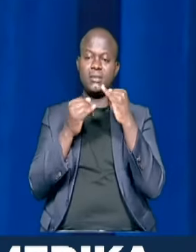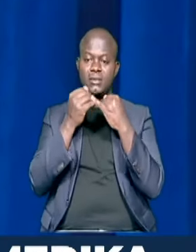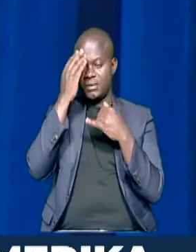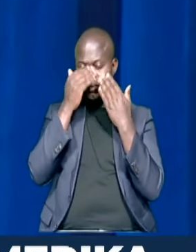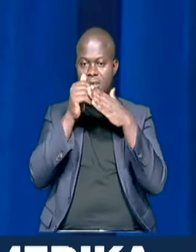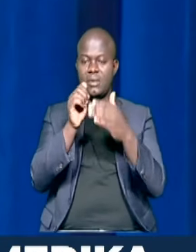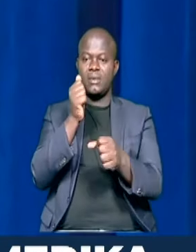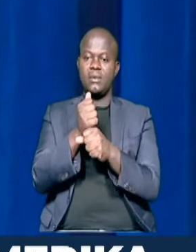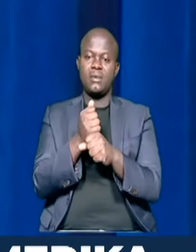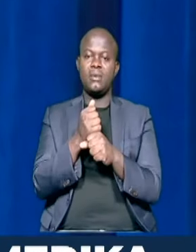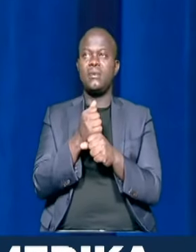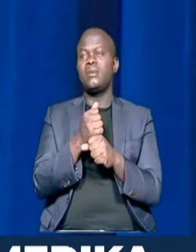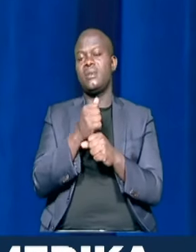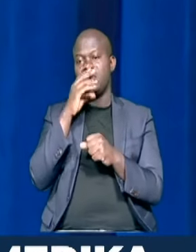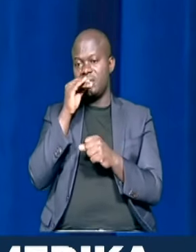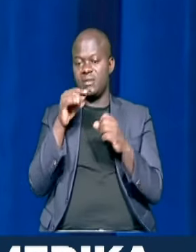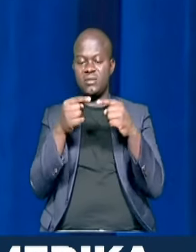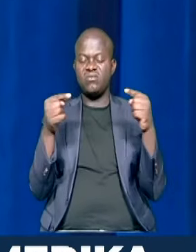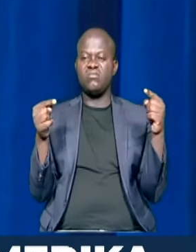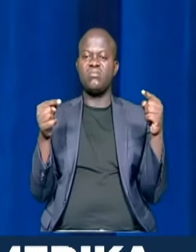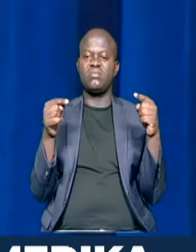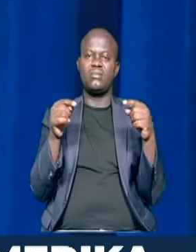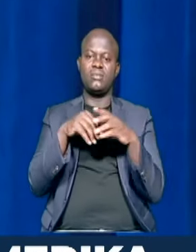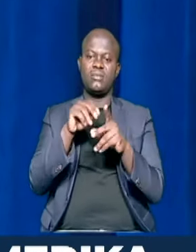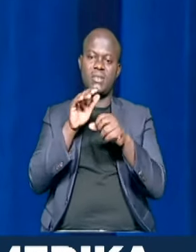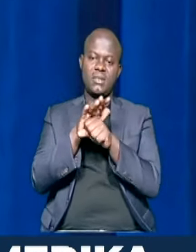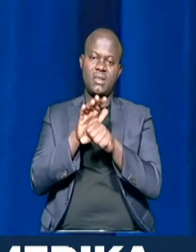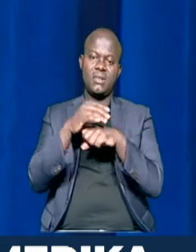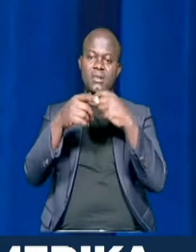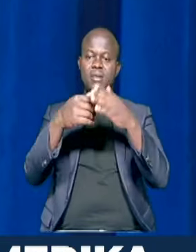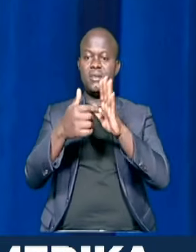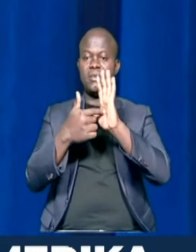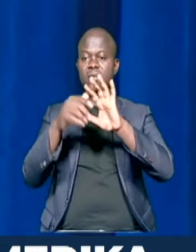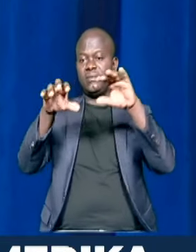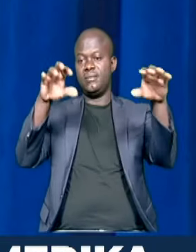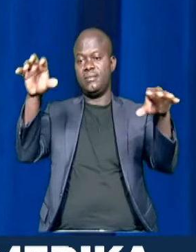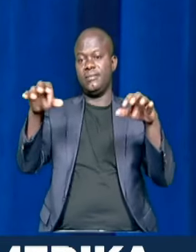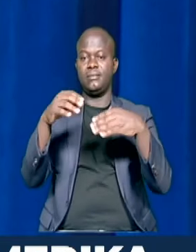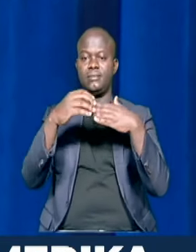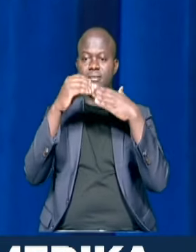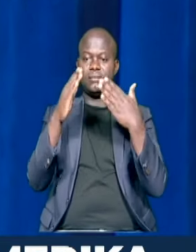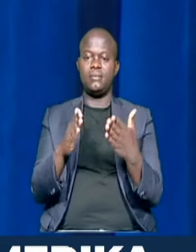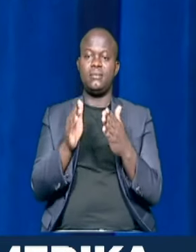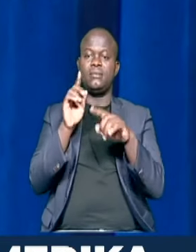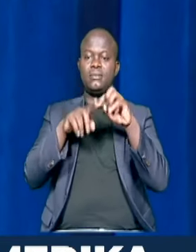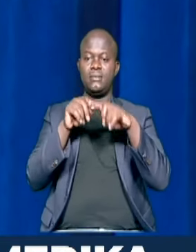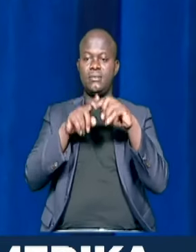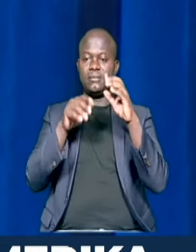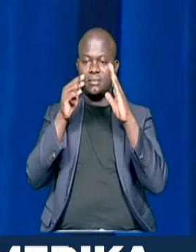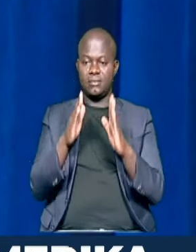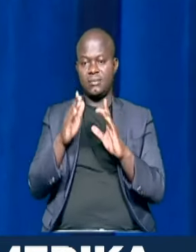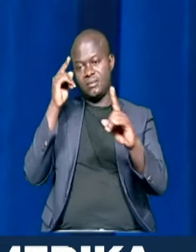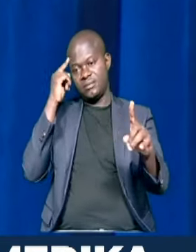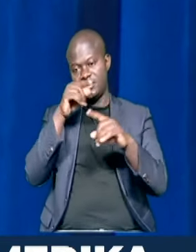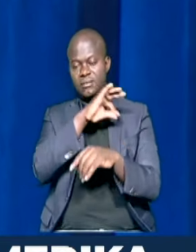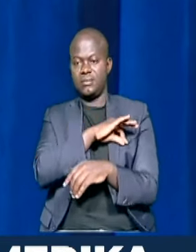bikorwa n'imvugo zihembera urwango mu baturage bikomeje kugaragara mu karere biyobowe n'abanyapolitike bagamije